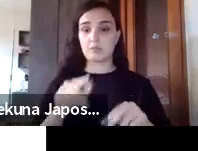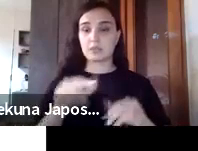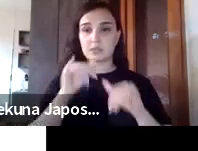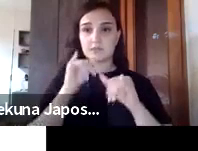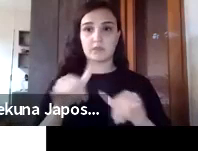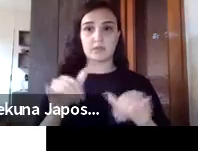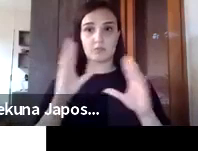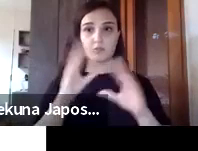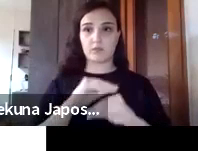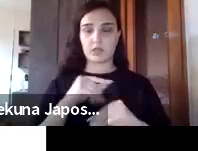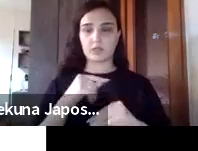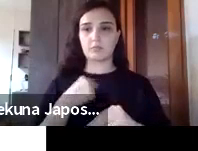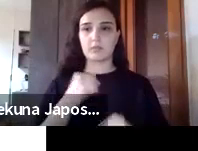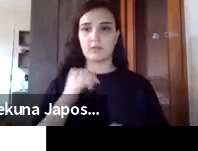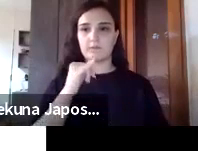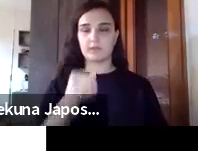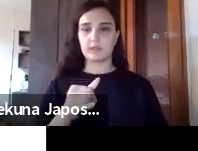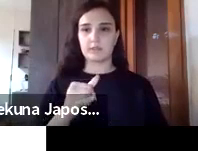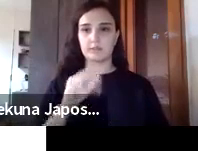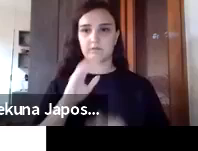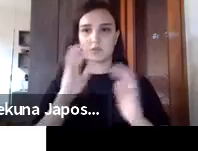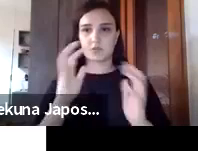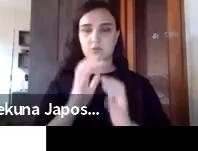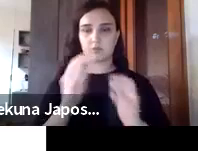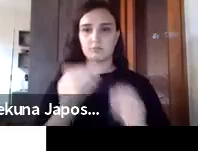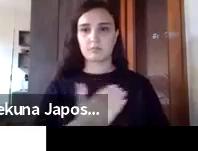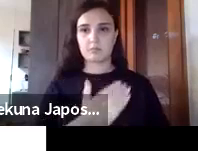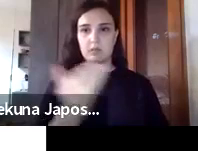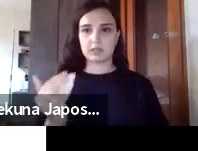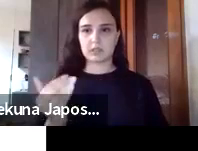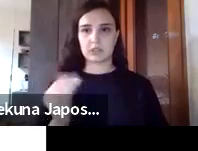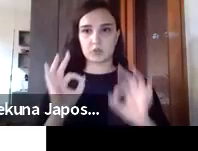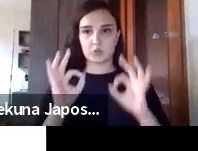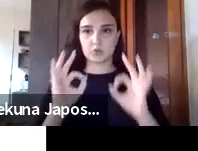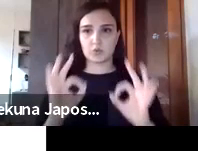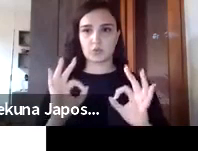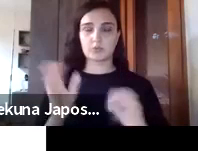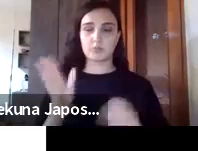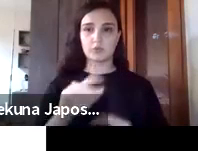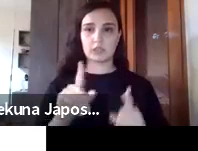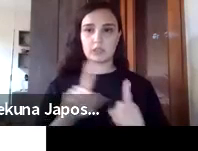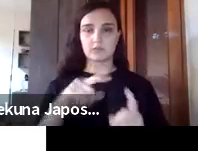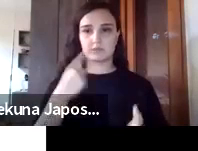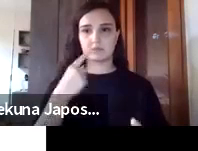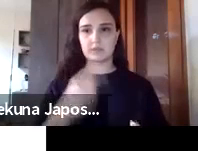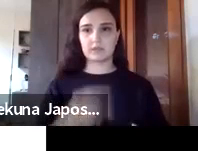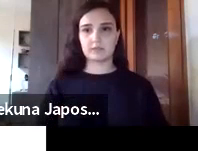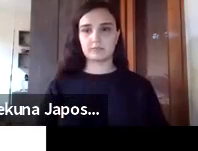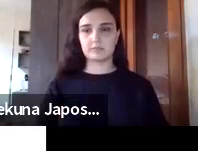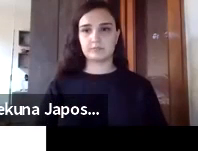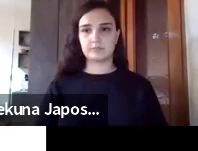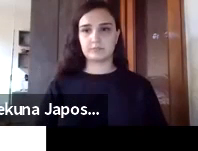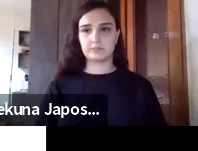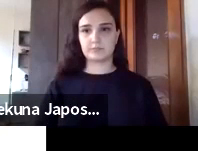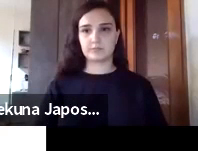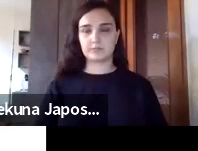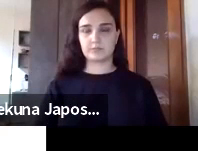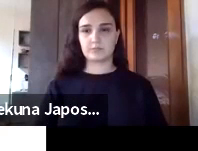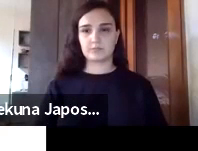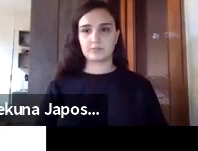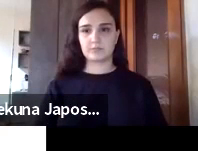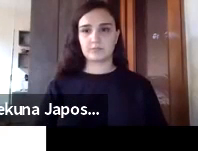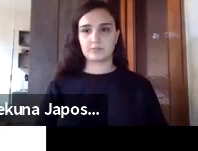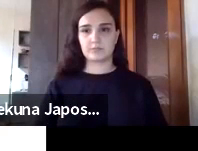მოვახერხებ, მე ვერ ვიზრუნებ მათზე ადეკვატურად, მოდით ასე ვიტყვი. ამას თუ